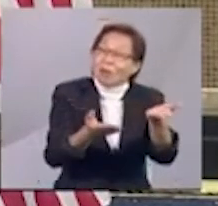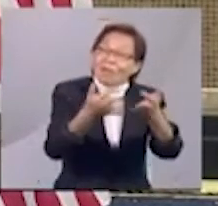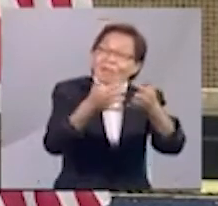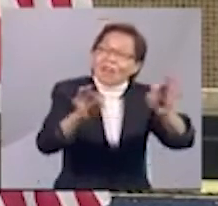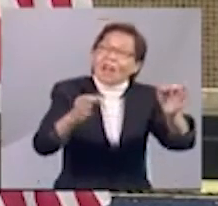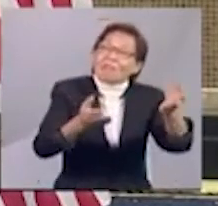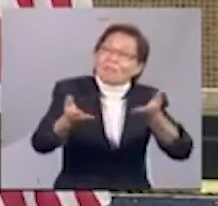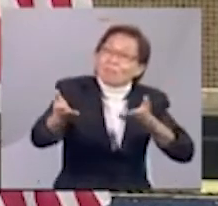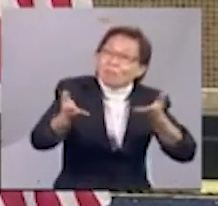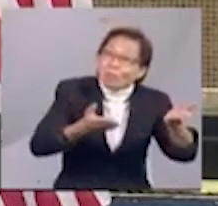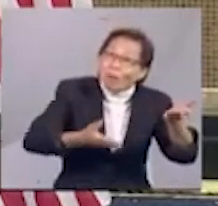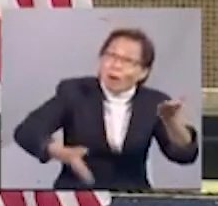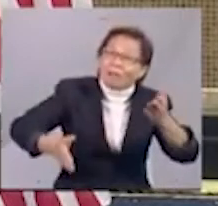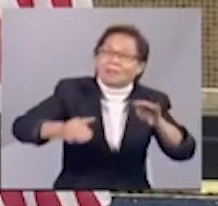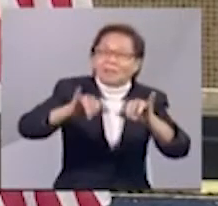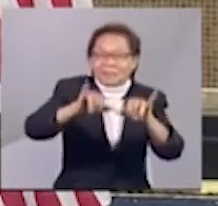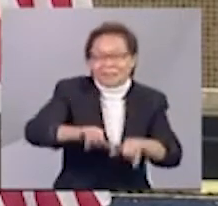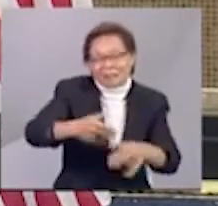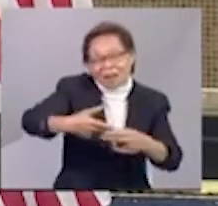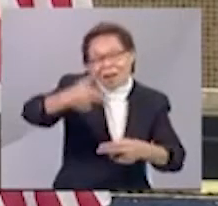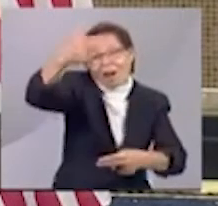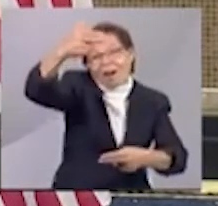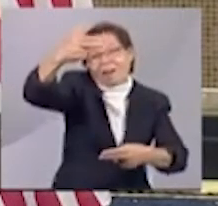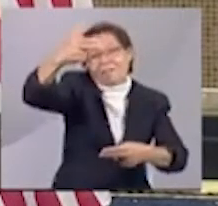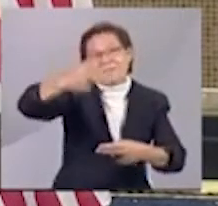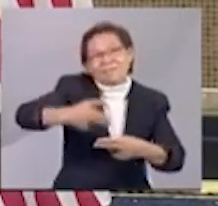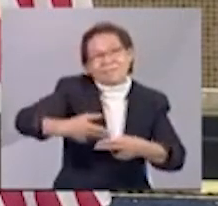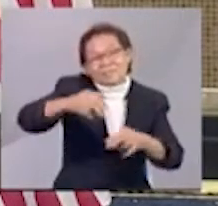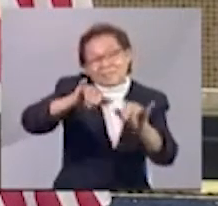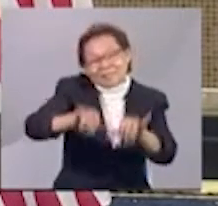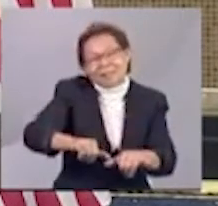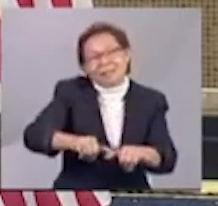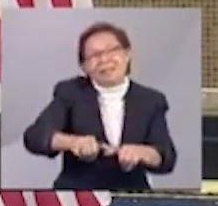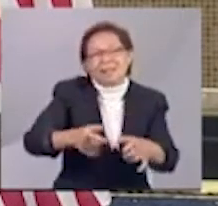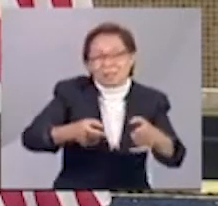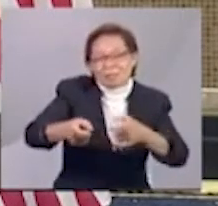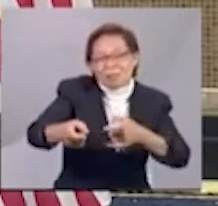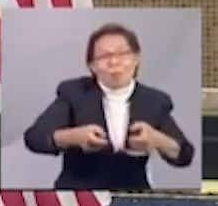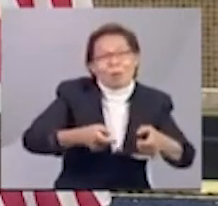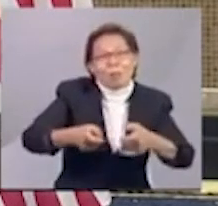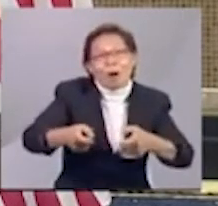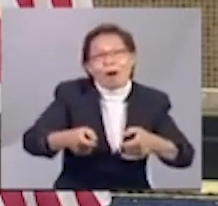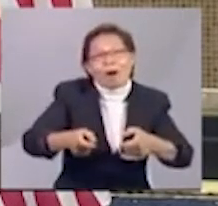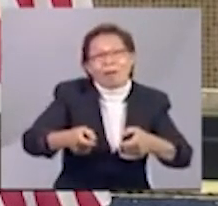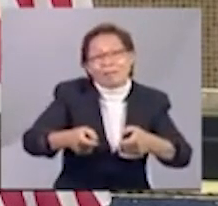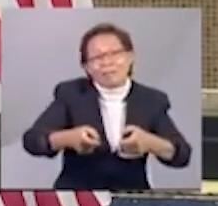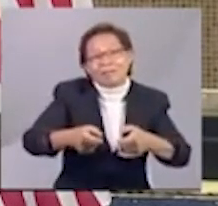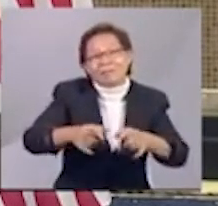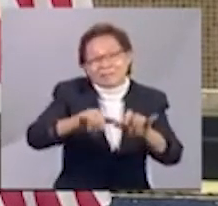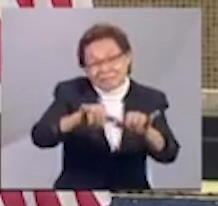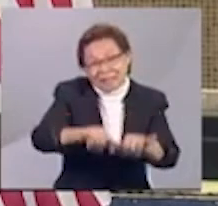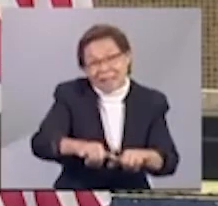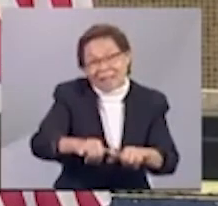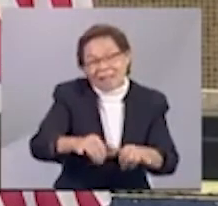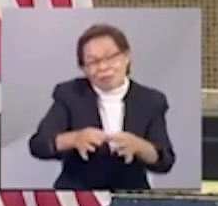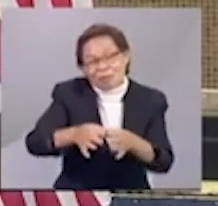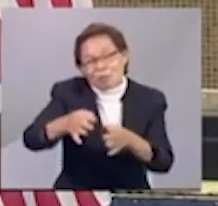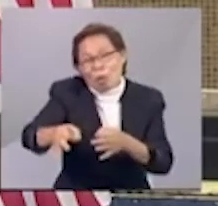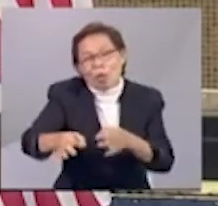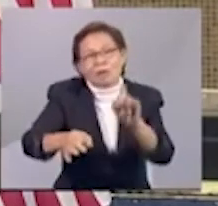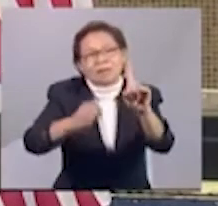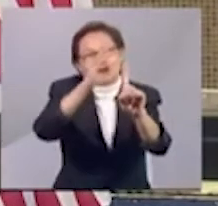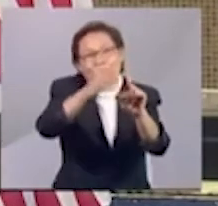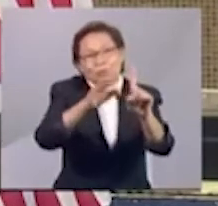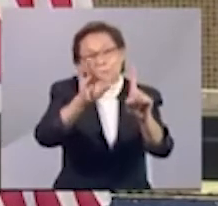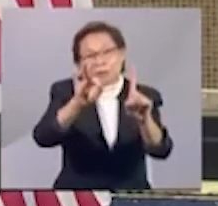kata pengamatan penginapan yang disediakan oleh pengendali premis penginapan dilanjutkan mulai 1